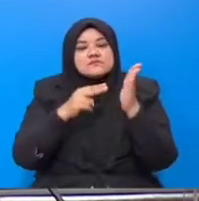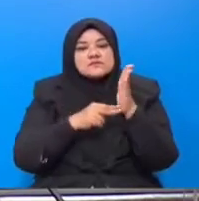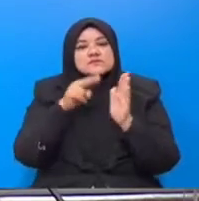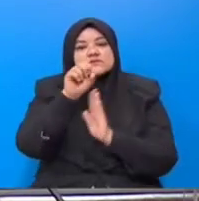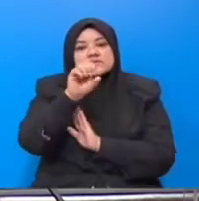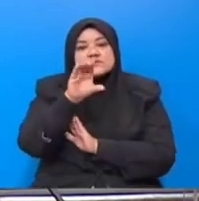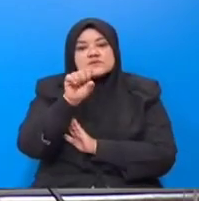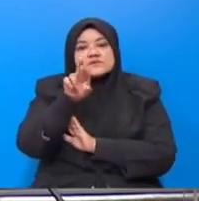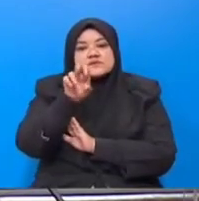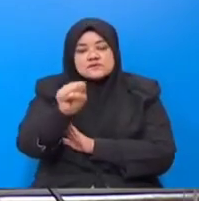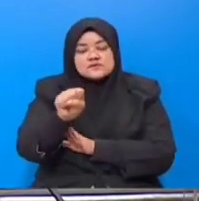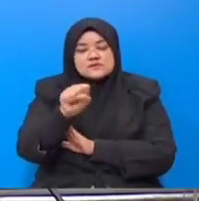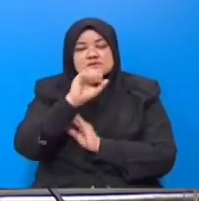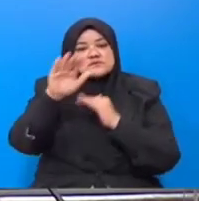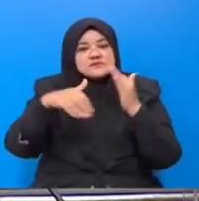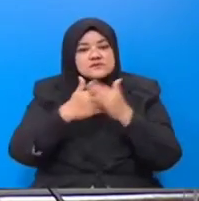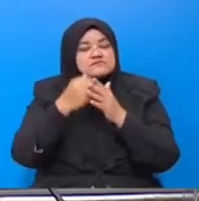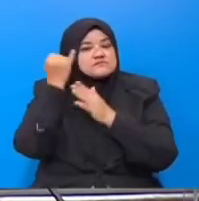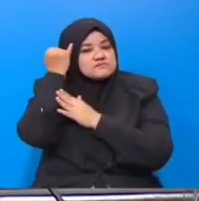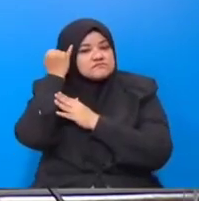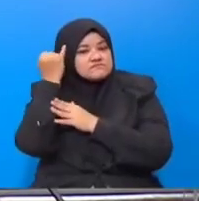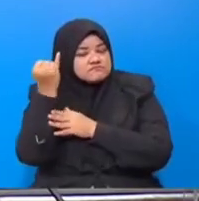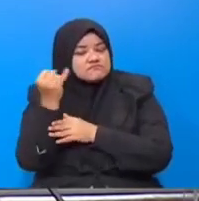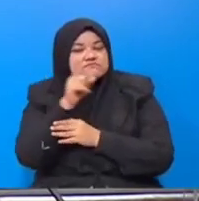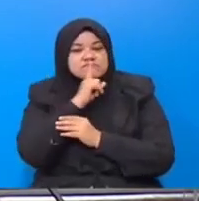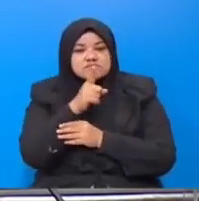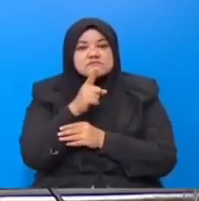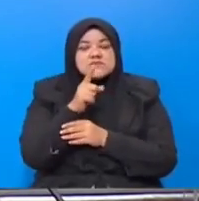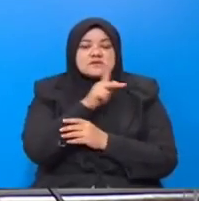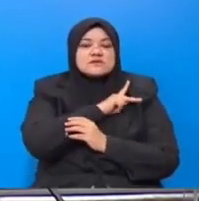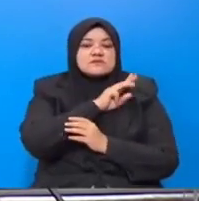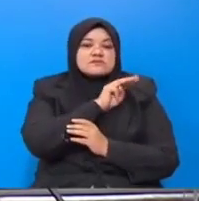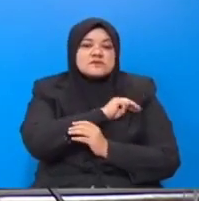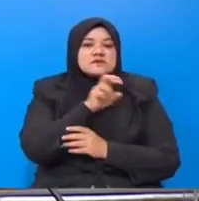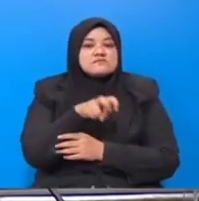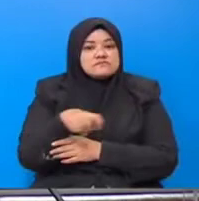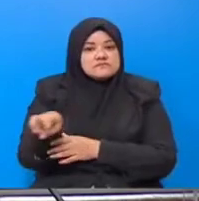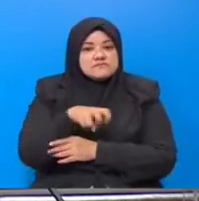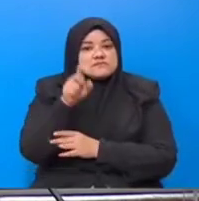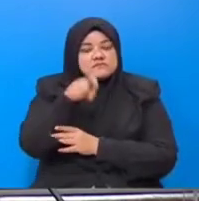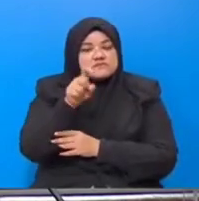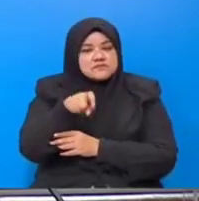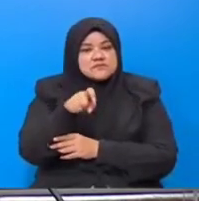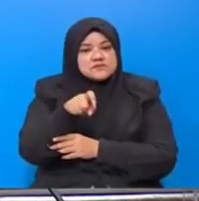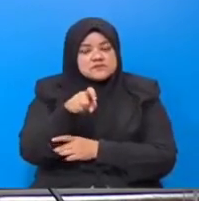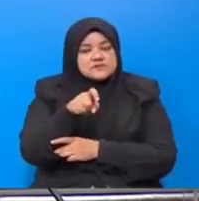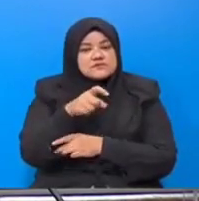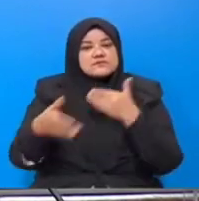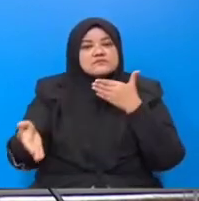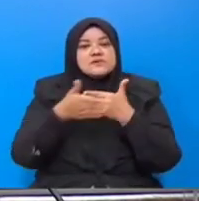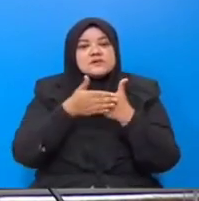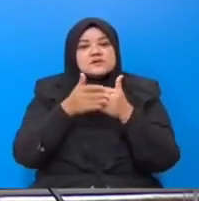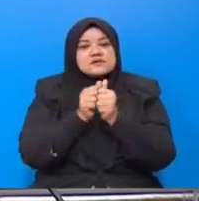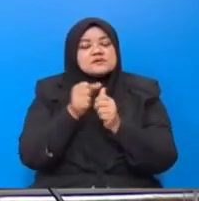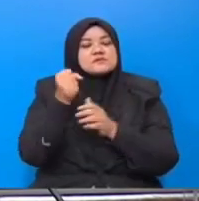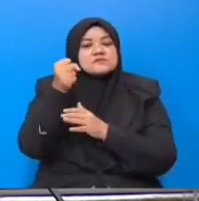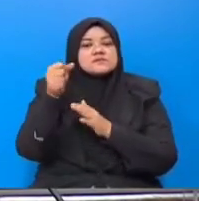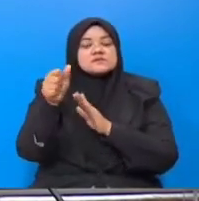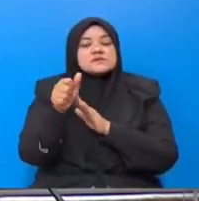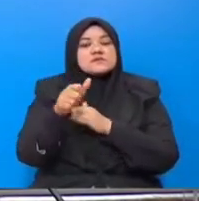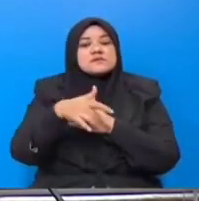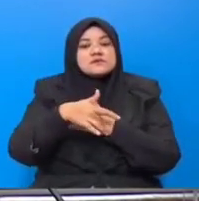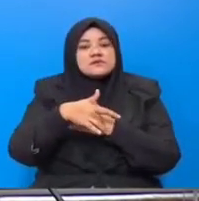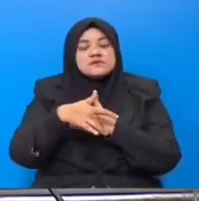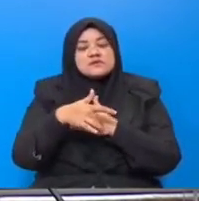dasar ciales umumnya semua berpandangan bahwa pihak Kementerian pengangkutan peluit berbalik kepada prinsip